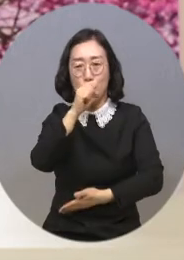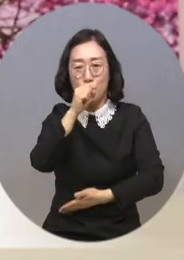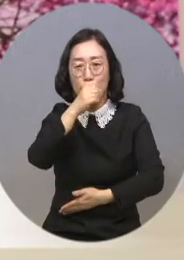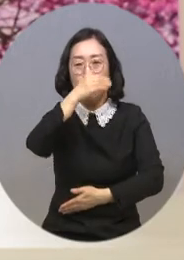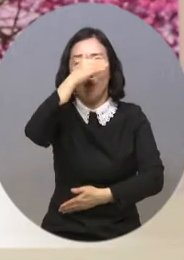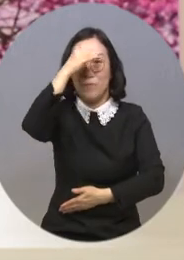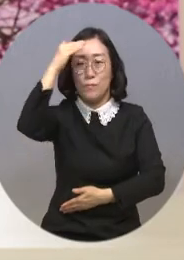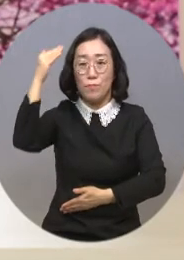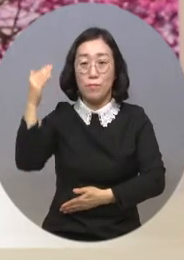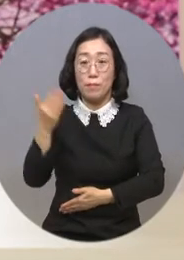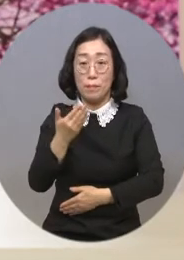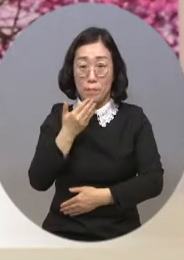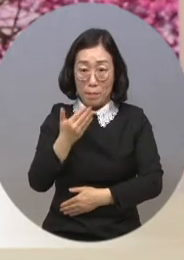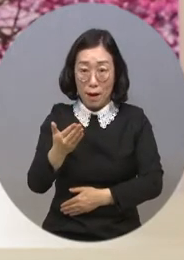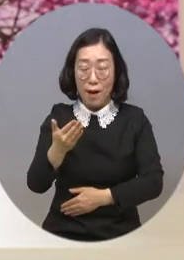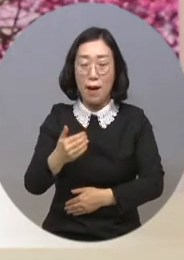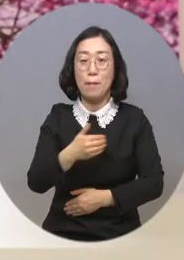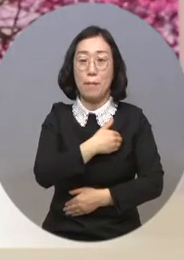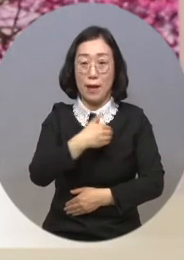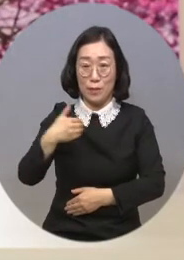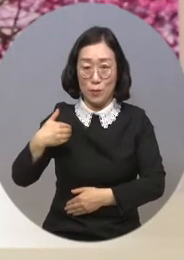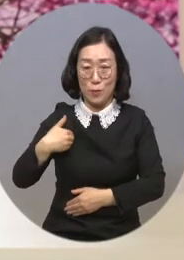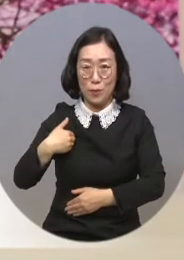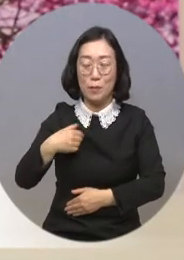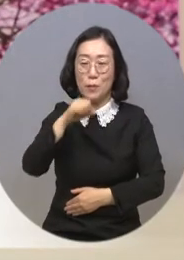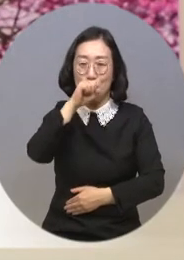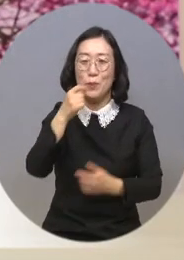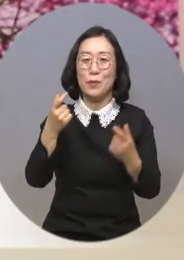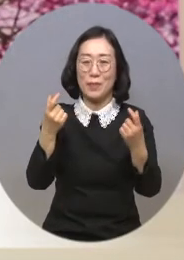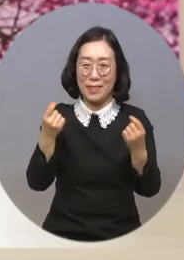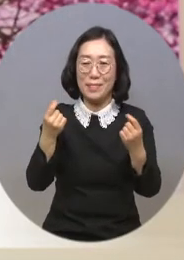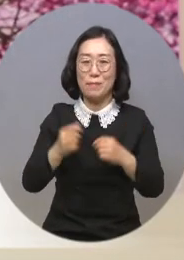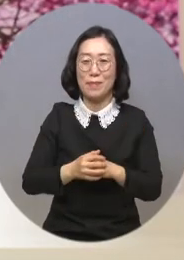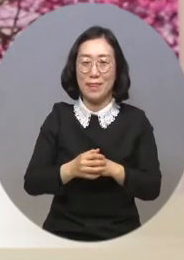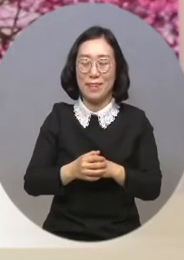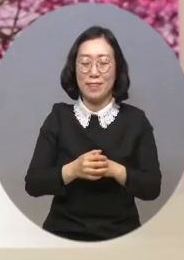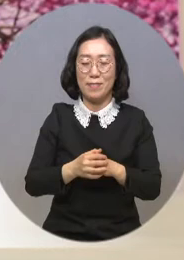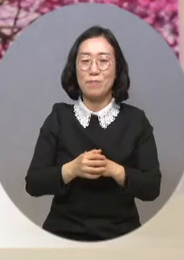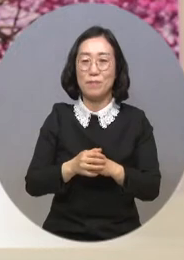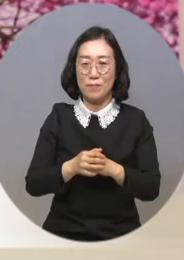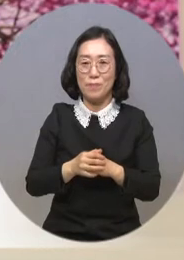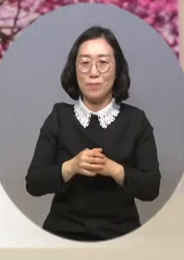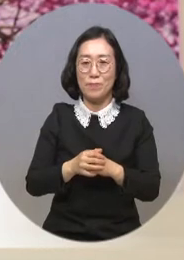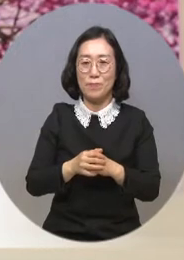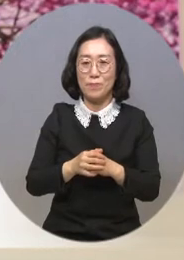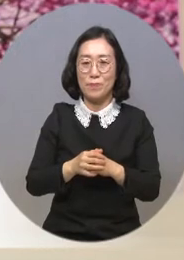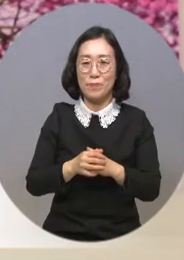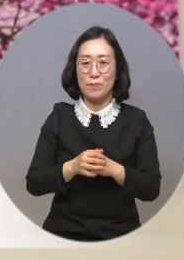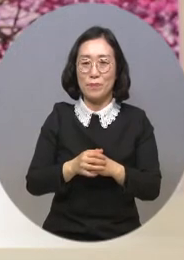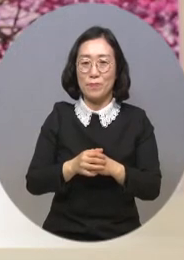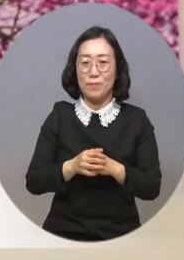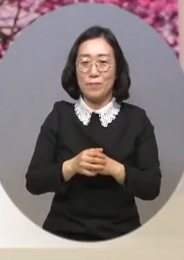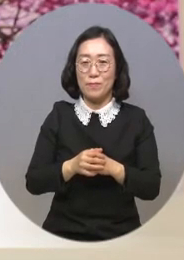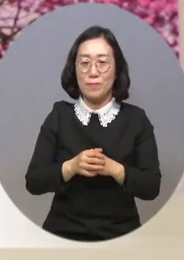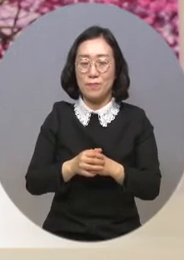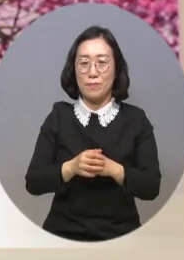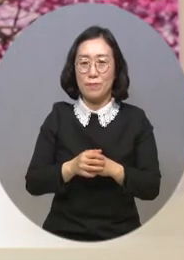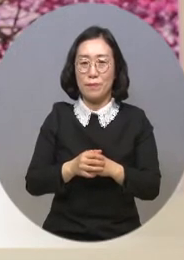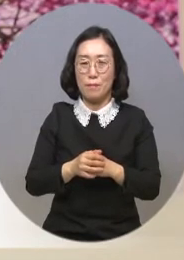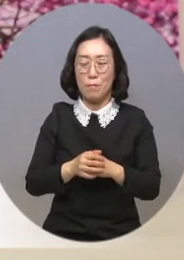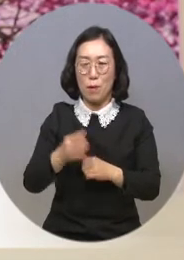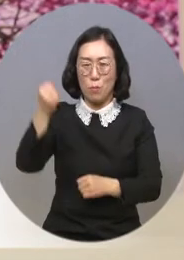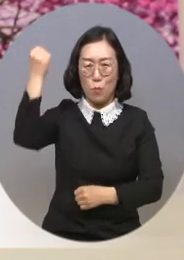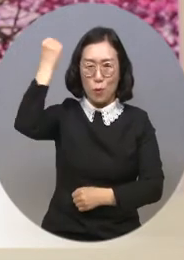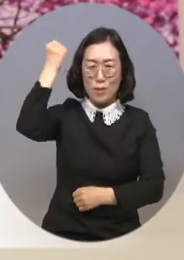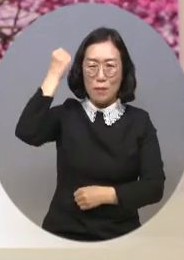이제 가시면 좋은 그런 생각으로 예, 준비를 하게 됐고요. 예, 뭐 복잡한